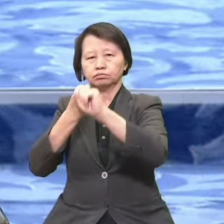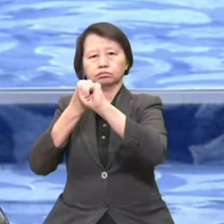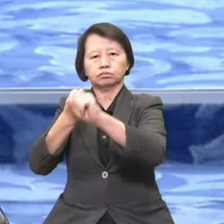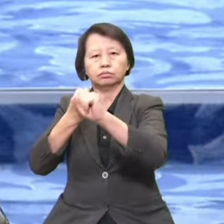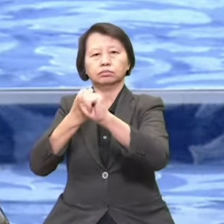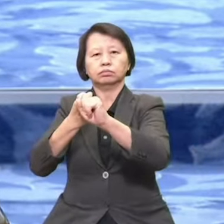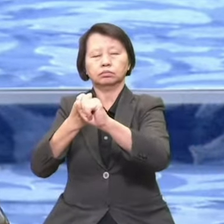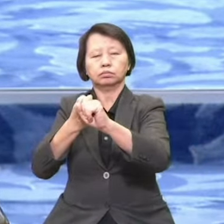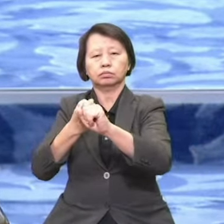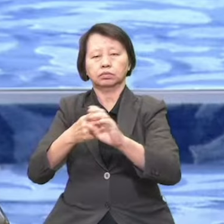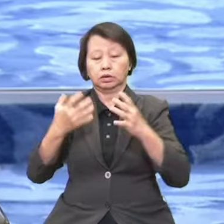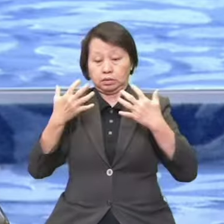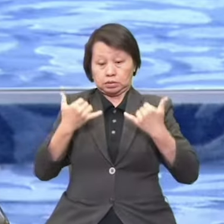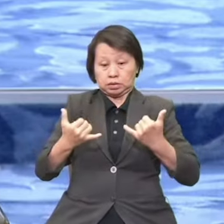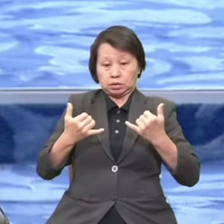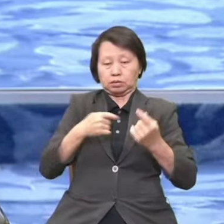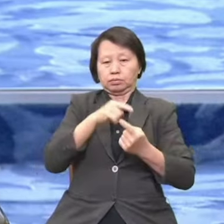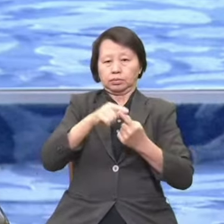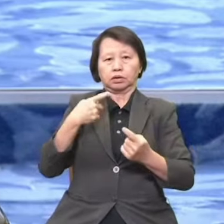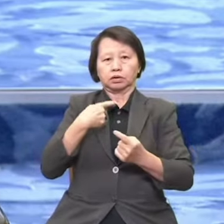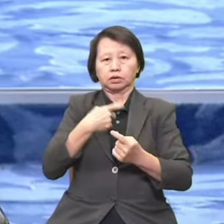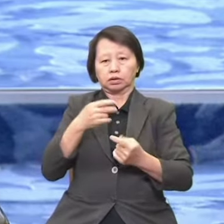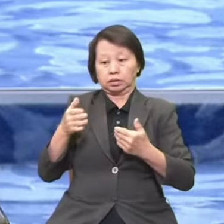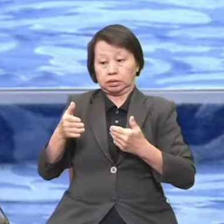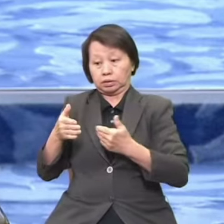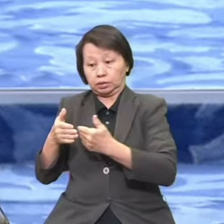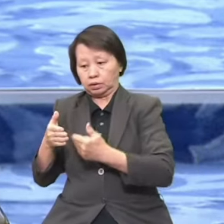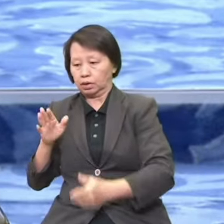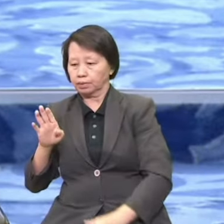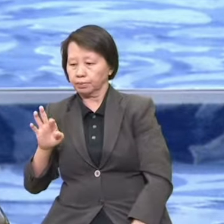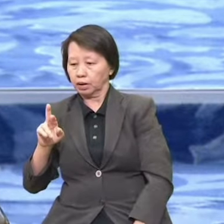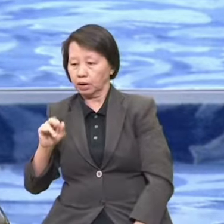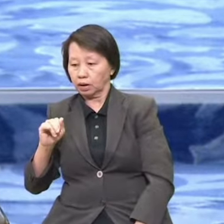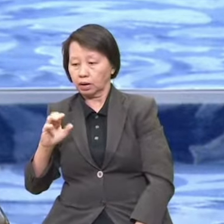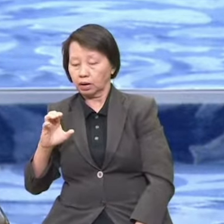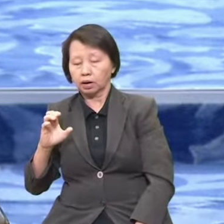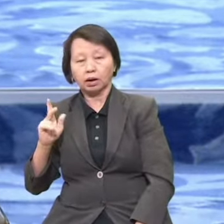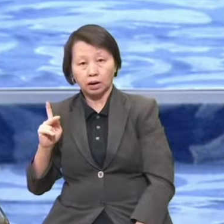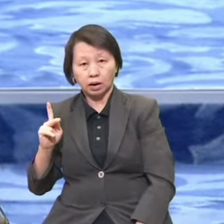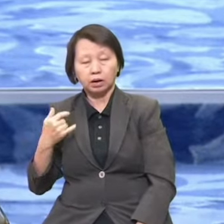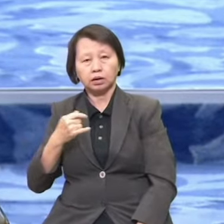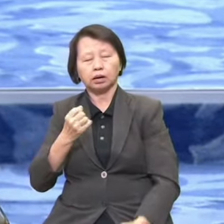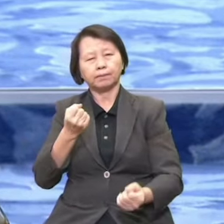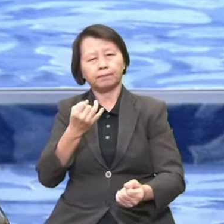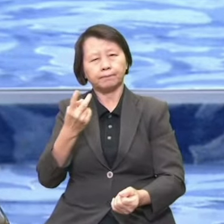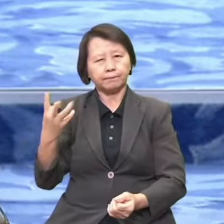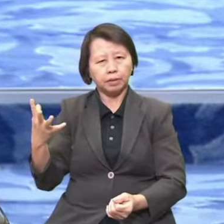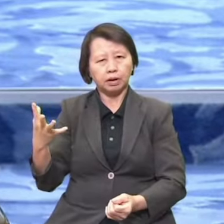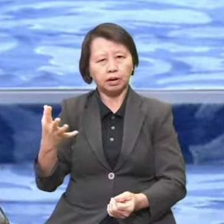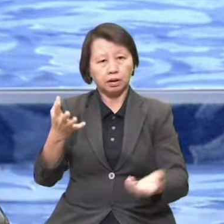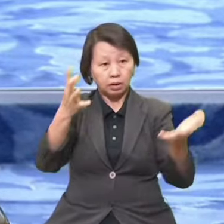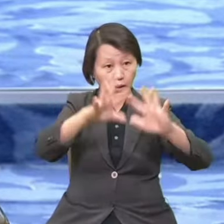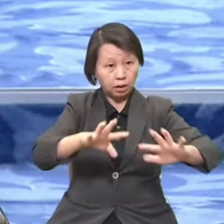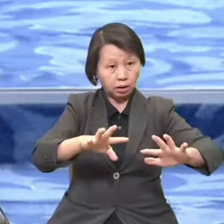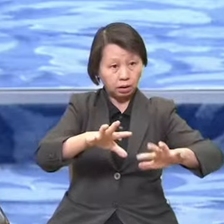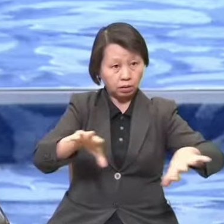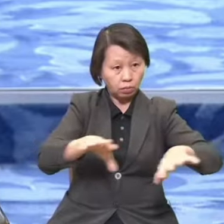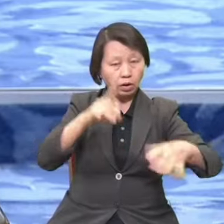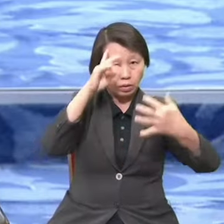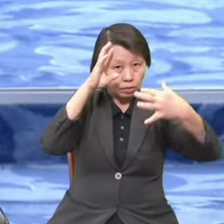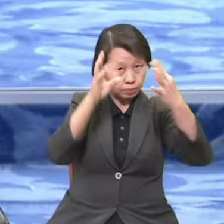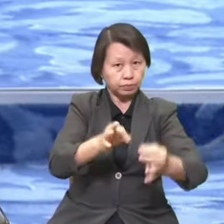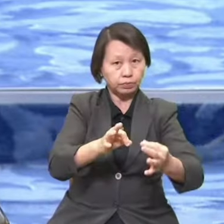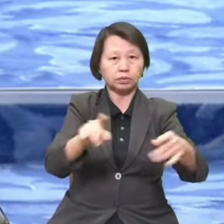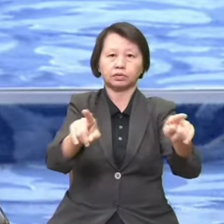apabila kita mendekati Bricks dan beberapa negara ASEAN sudah mengambil keputusan yang sama tetapi